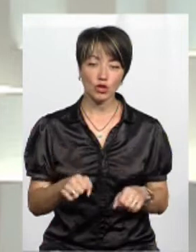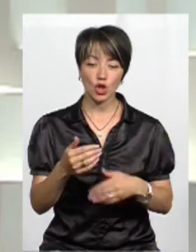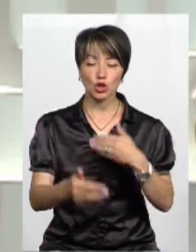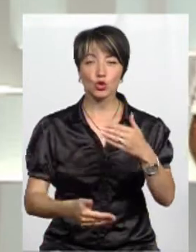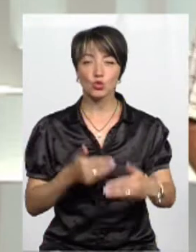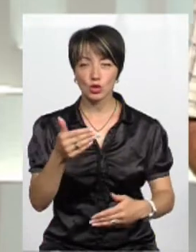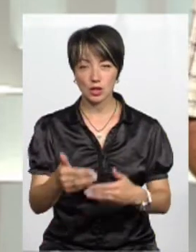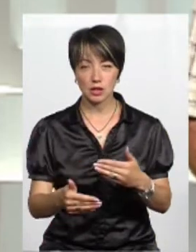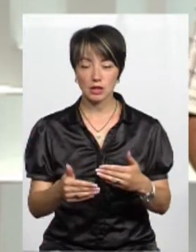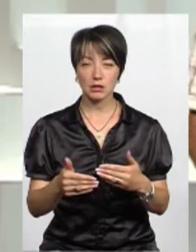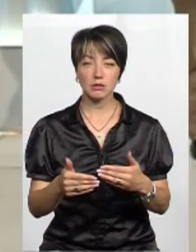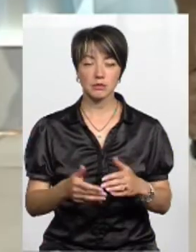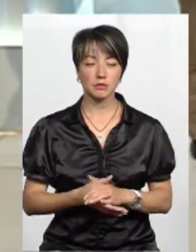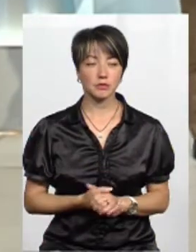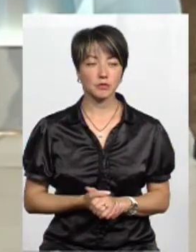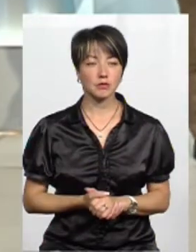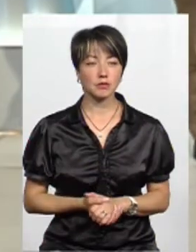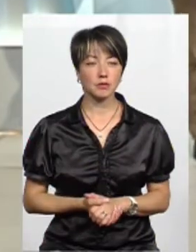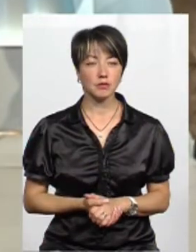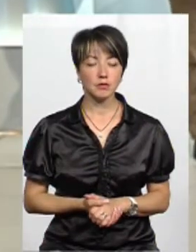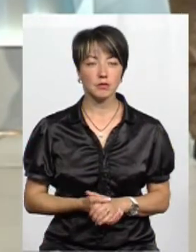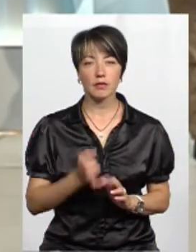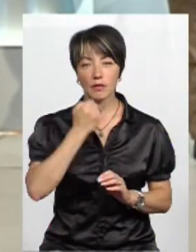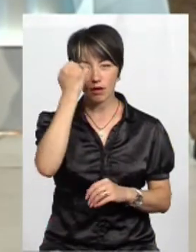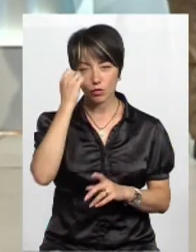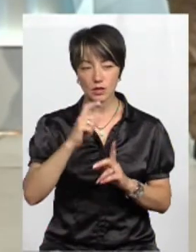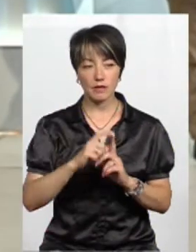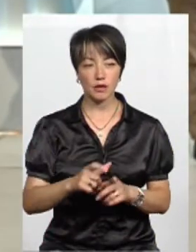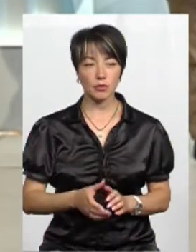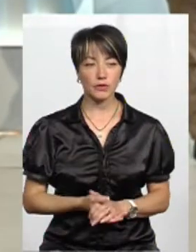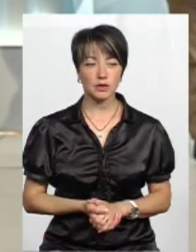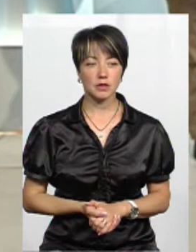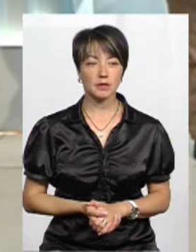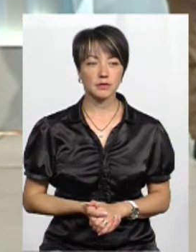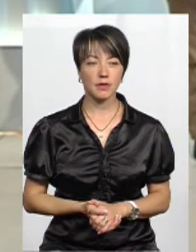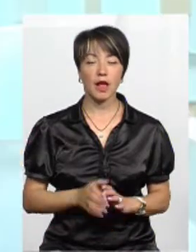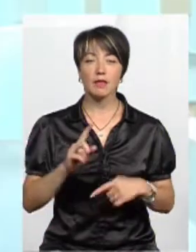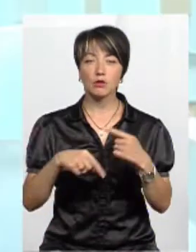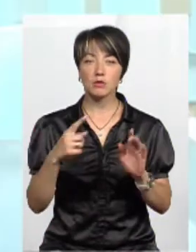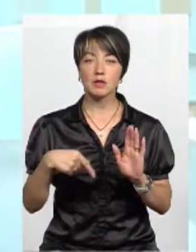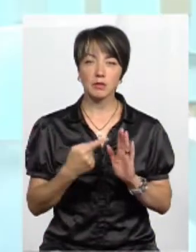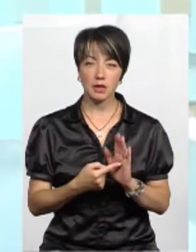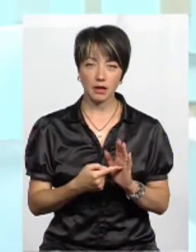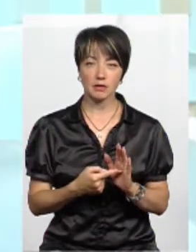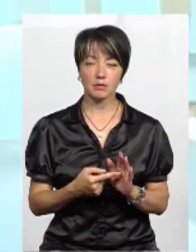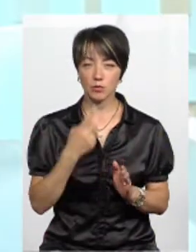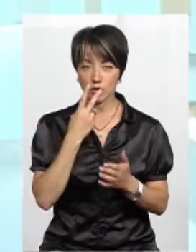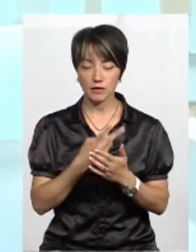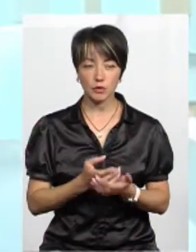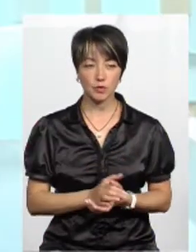і в кращому напрямку. Дякую за відповідь. Наступне запитання від жителів